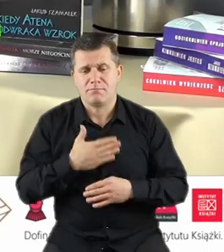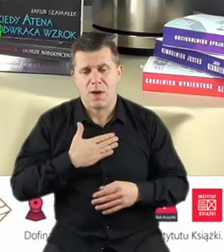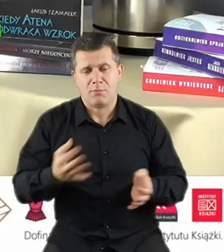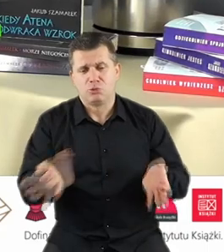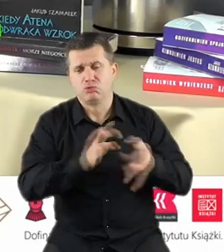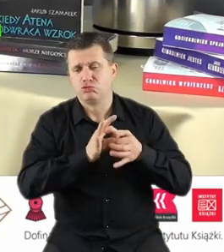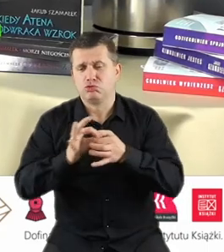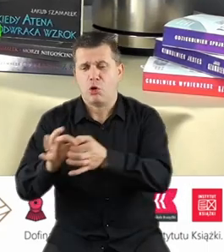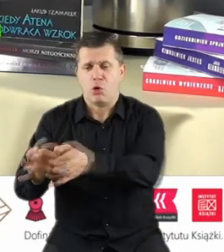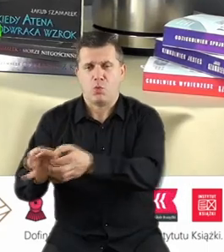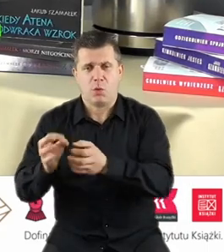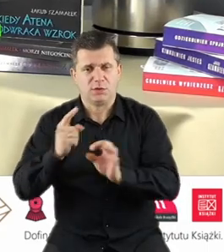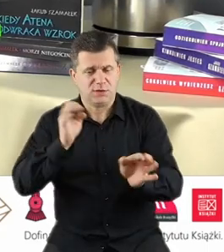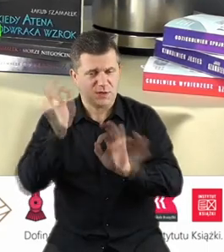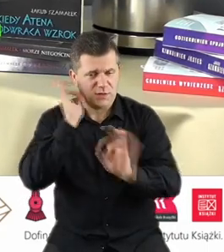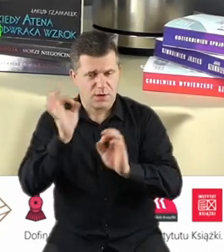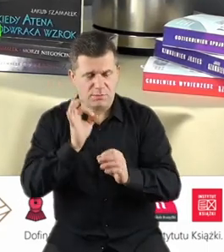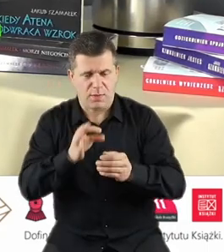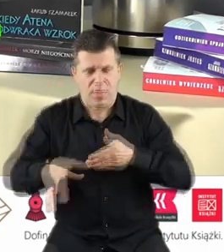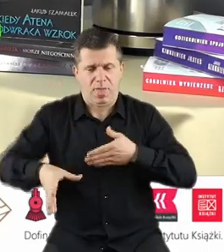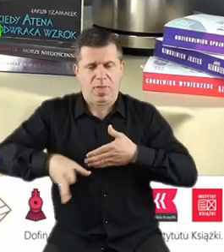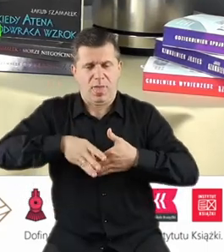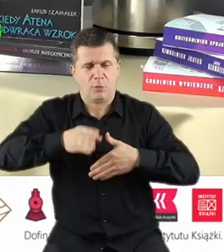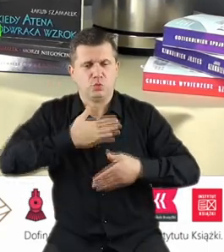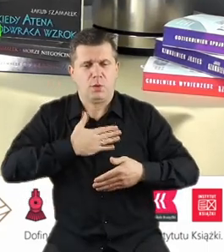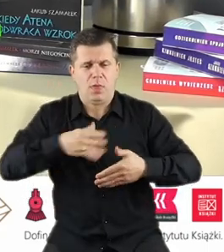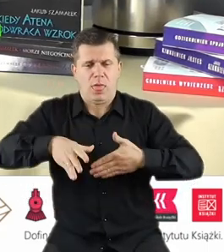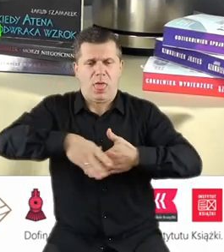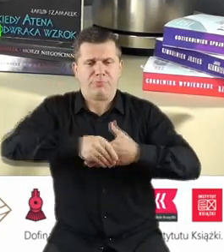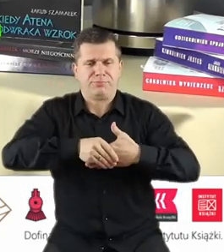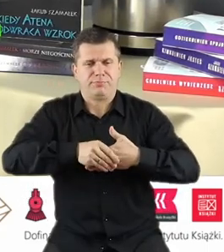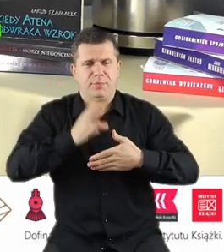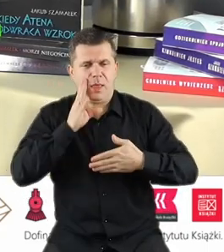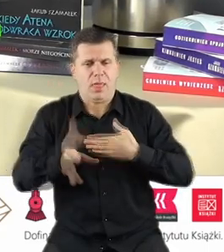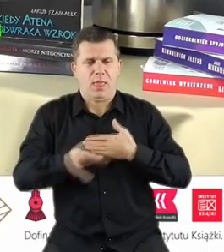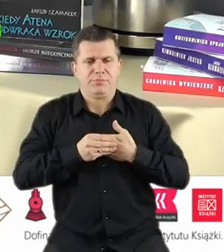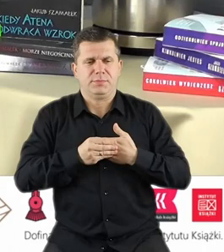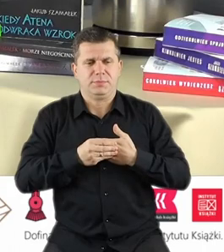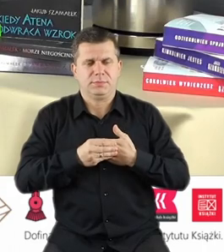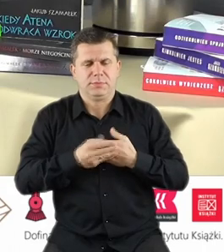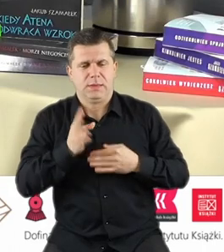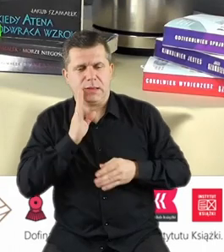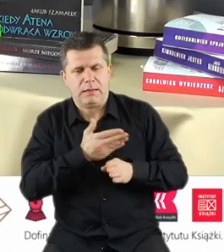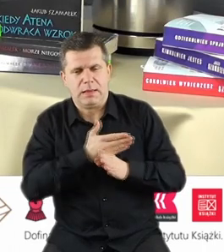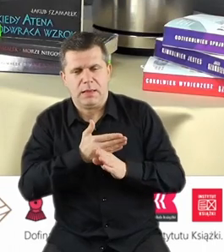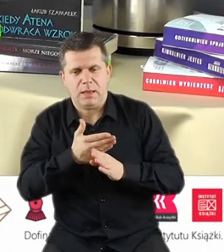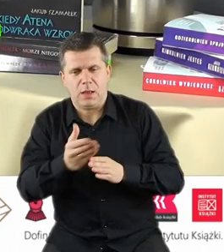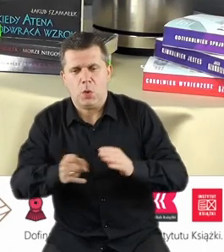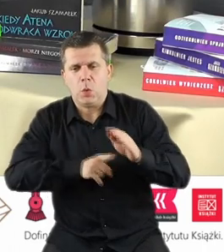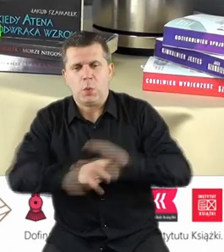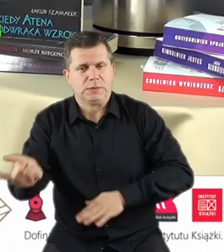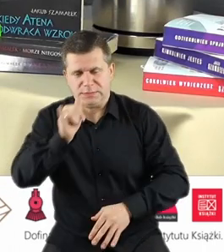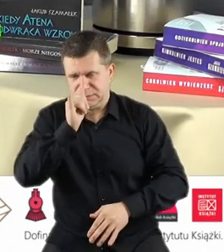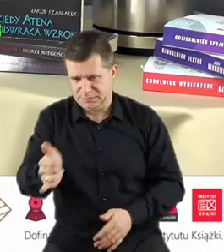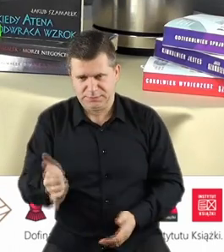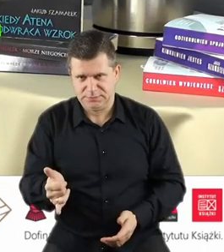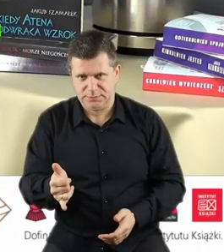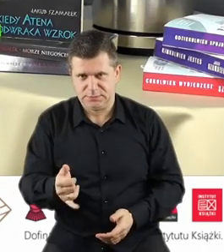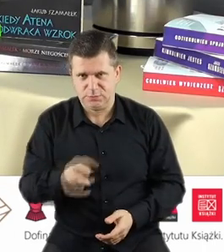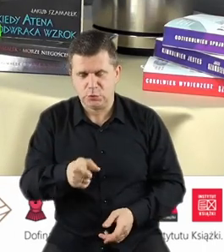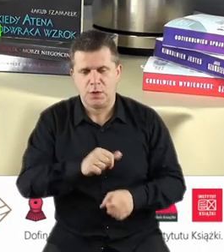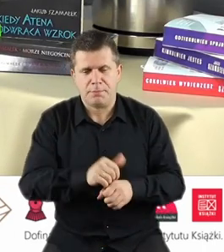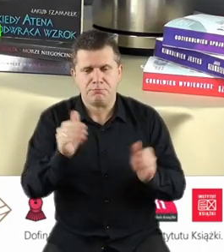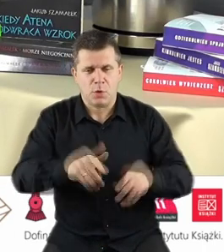te informacje się przyklejają do nas i z nami idą i nie jesteśmy w stanie od pewnych rzeczy uciec i to może być